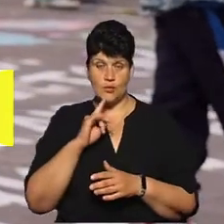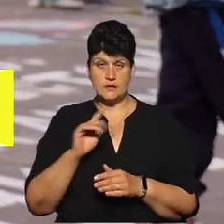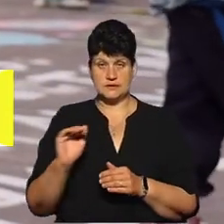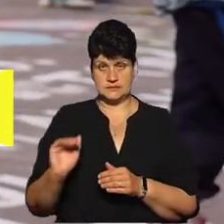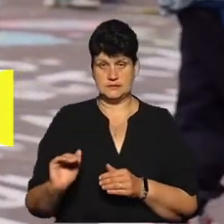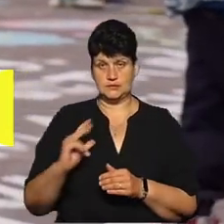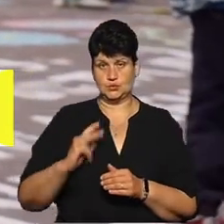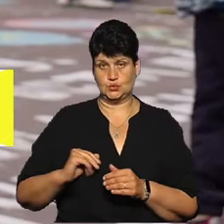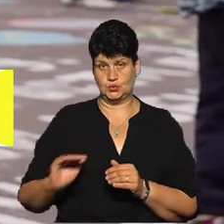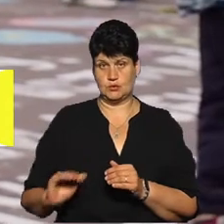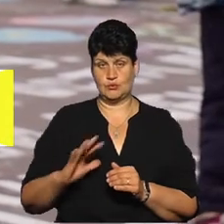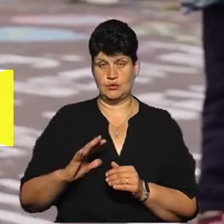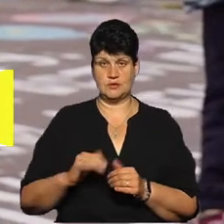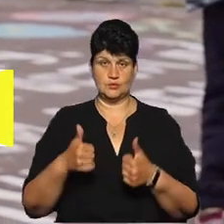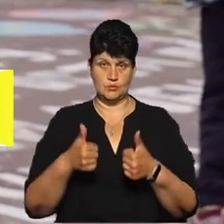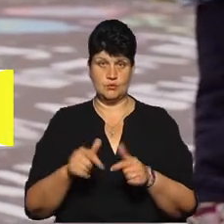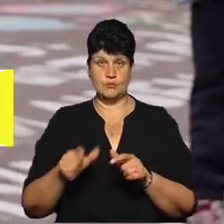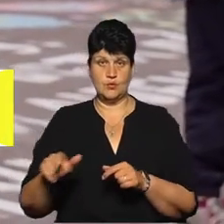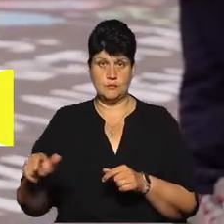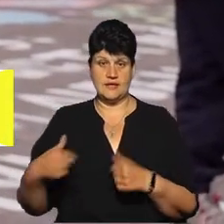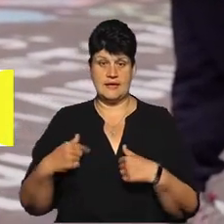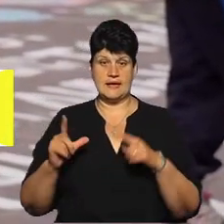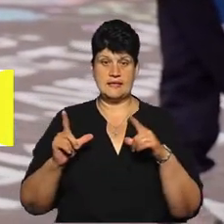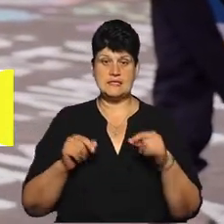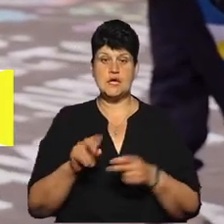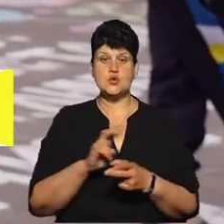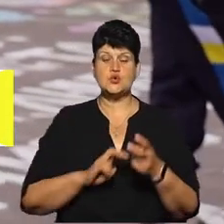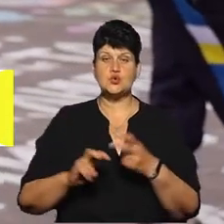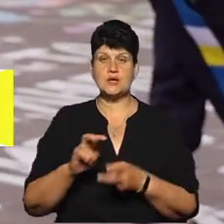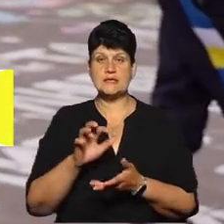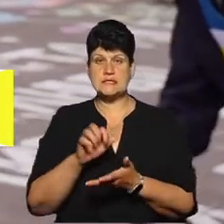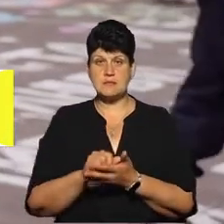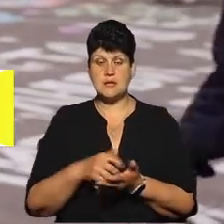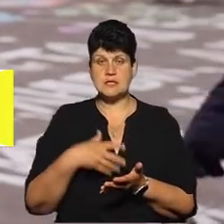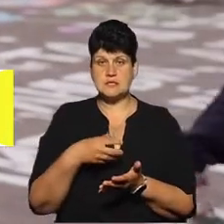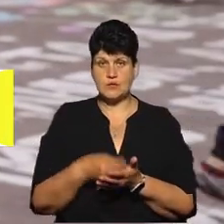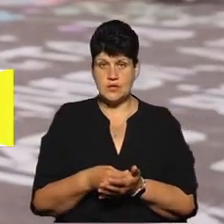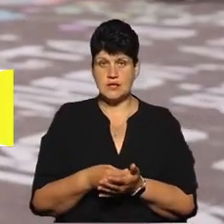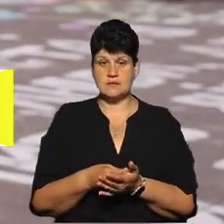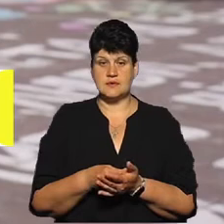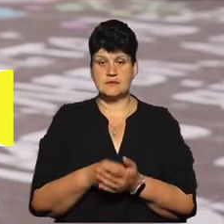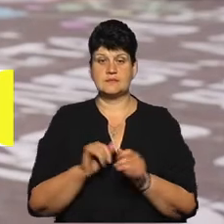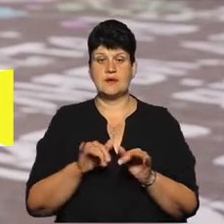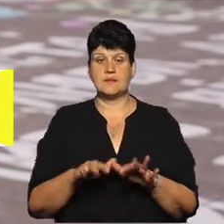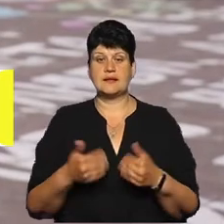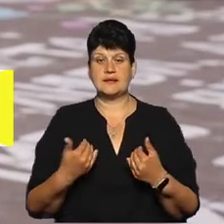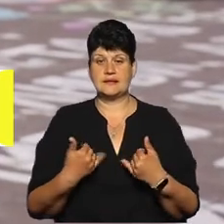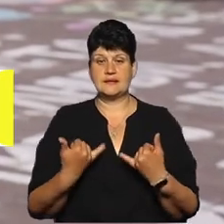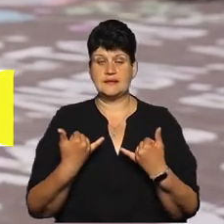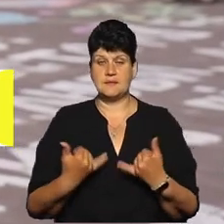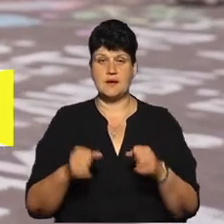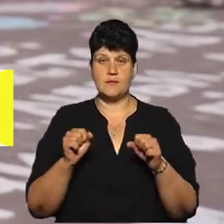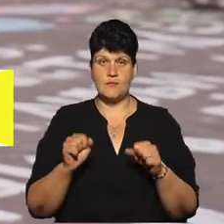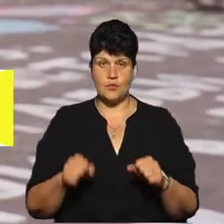такими доброзичливими людьми я їздила, шукала, займалася своїми речами. Тепер можемо якось обживатися,